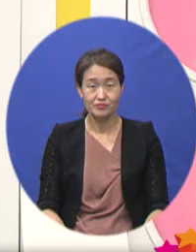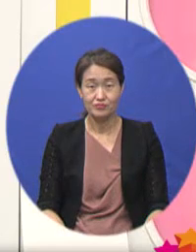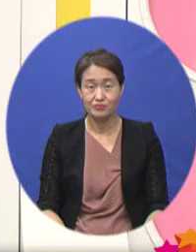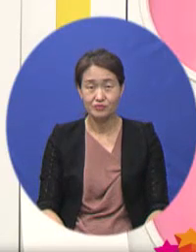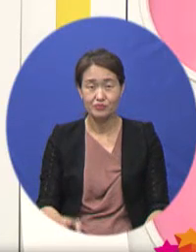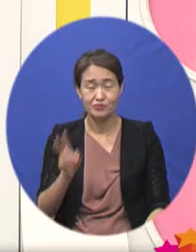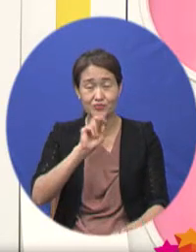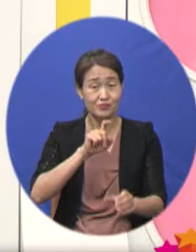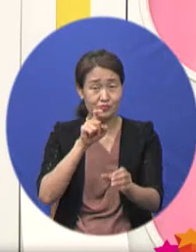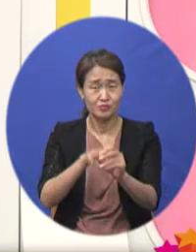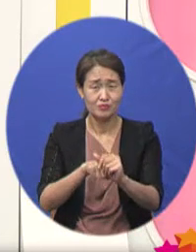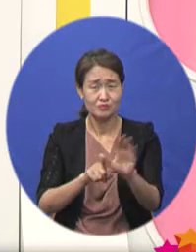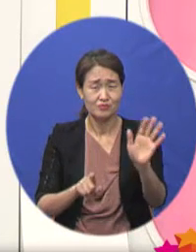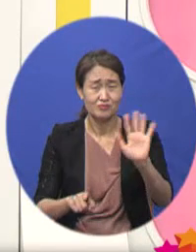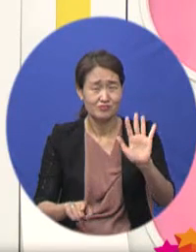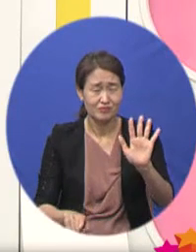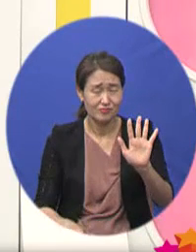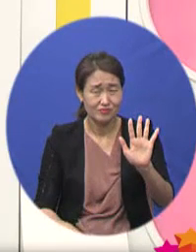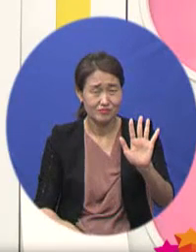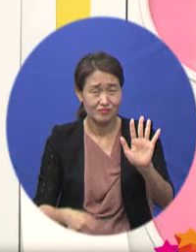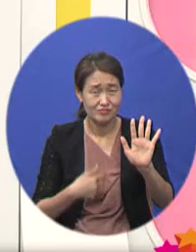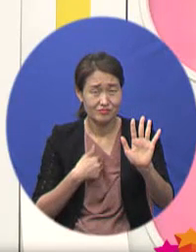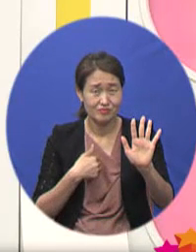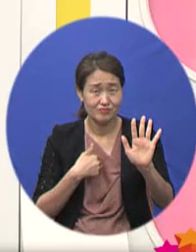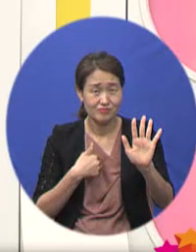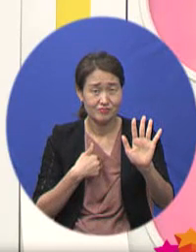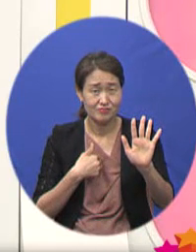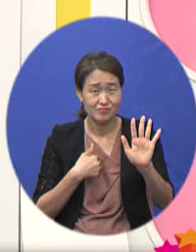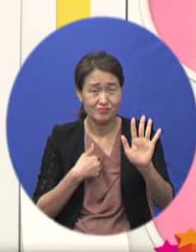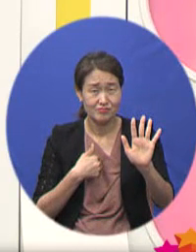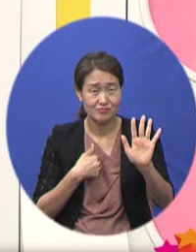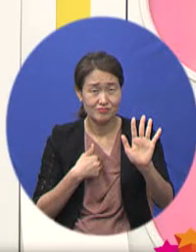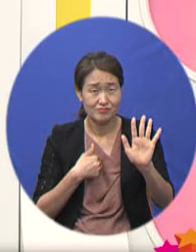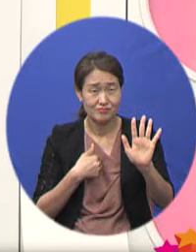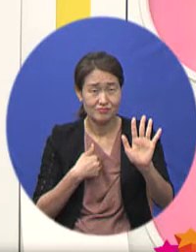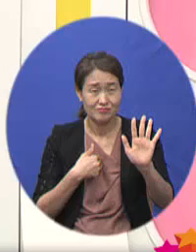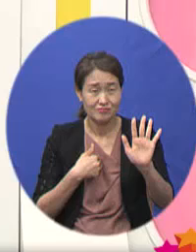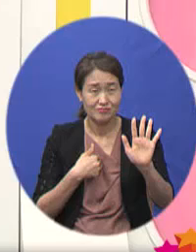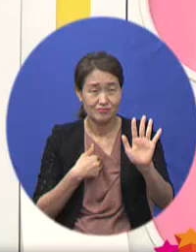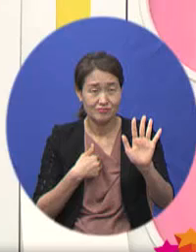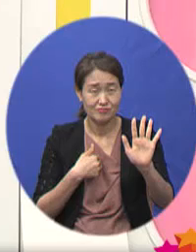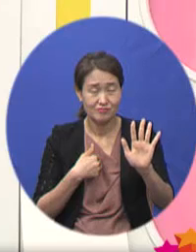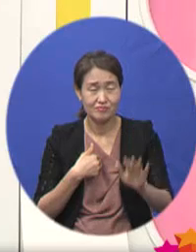노래가 목적이 아니라. 예. 네. 아니 뭐